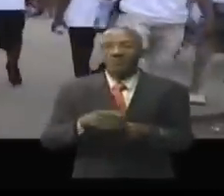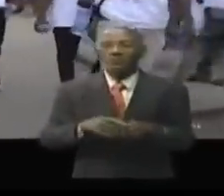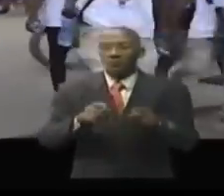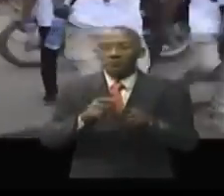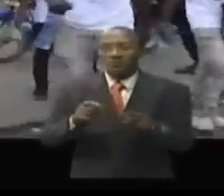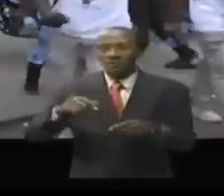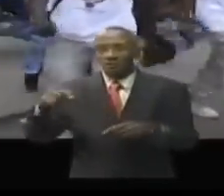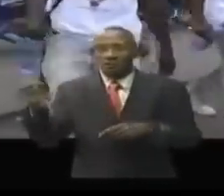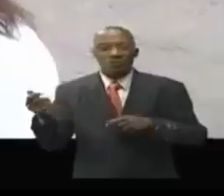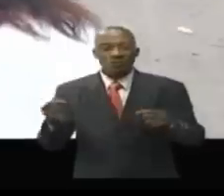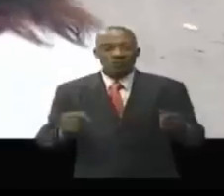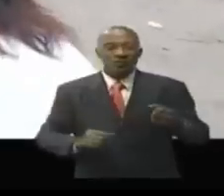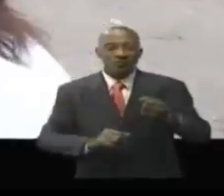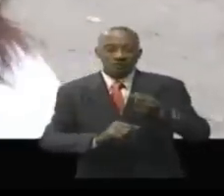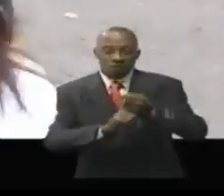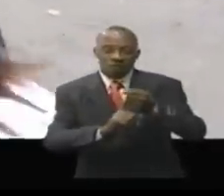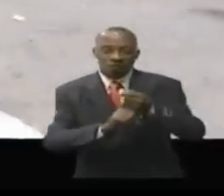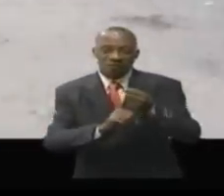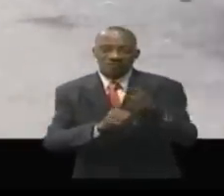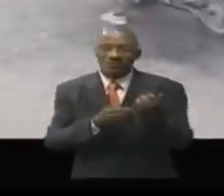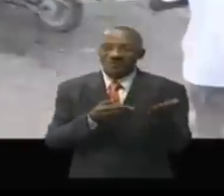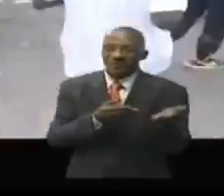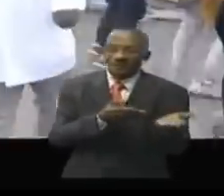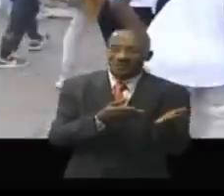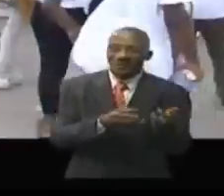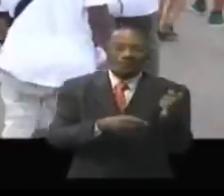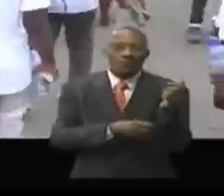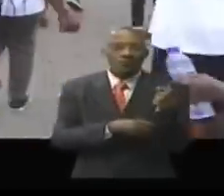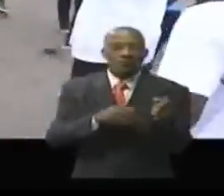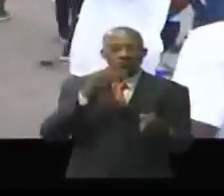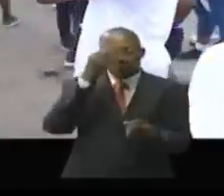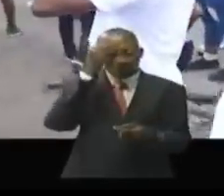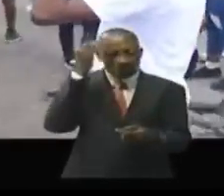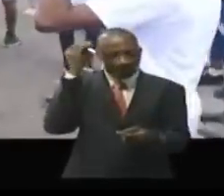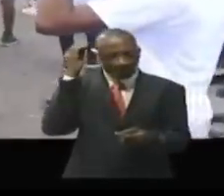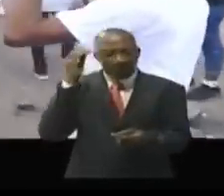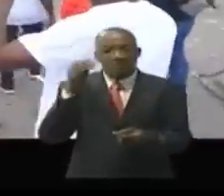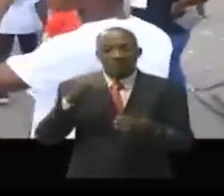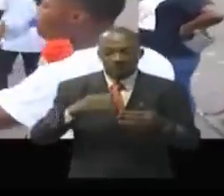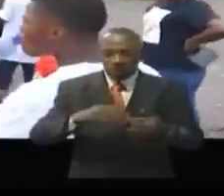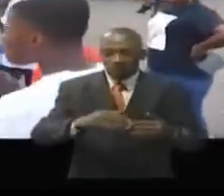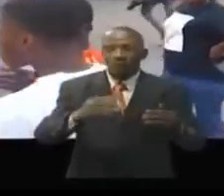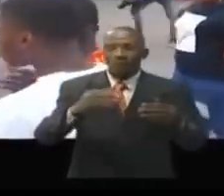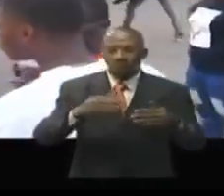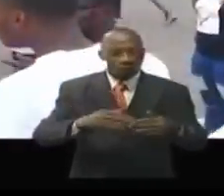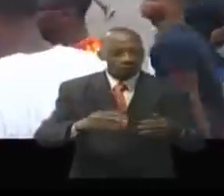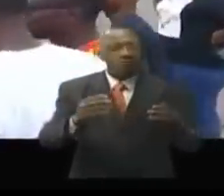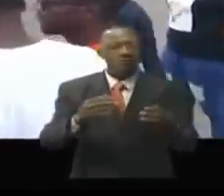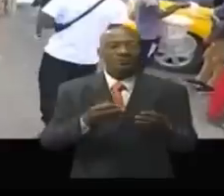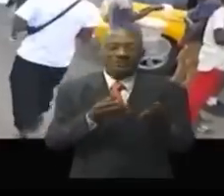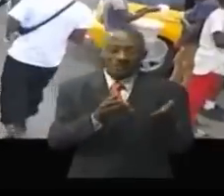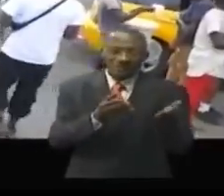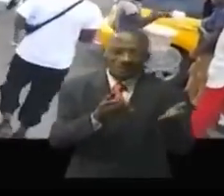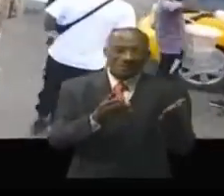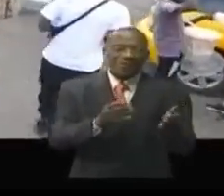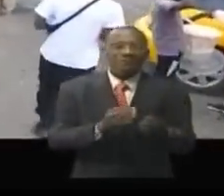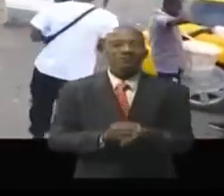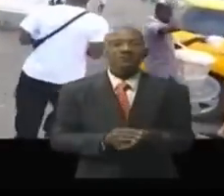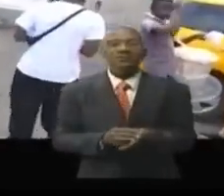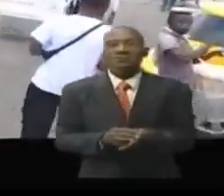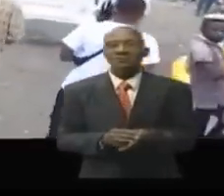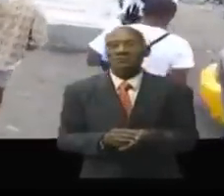soutenir, d'aider les gens à la maison, parce que ce n'est pas facile de s'occuper d'une personne qui a à une